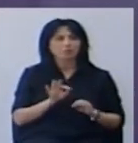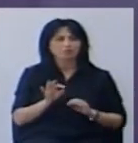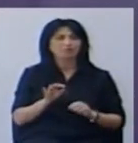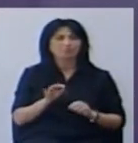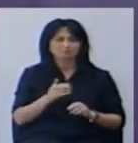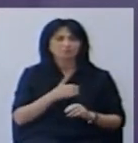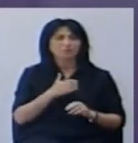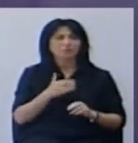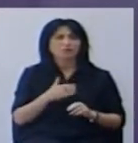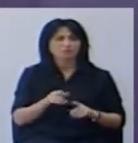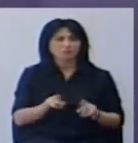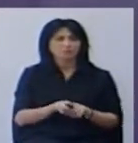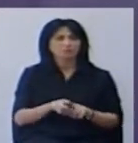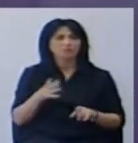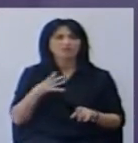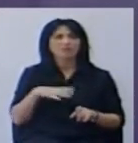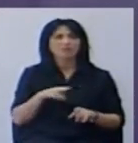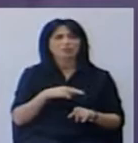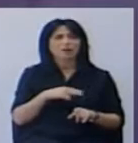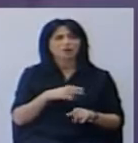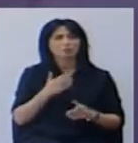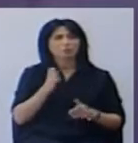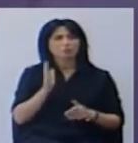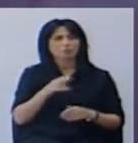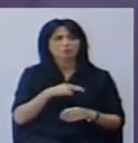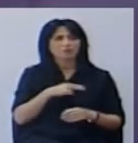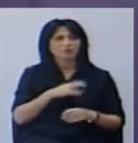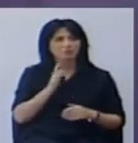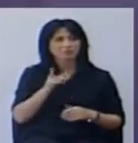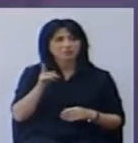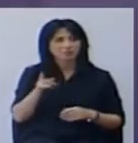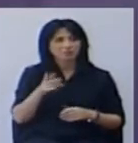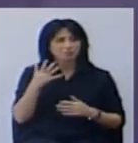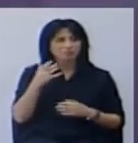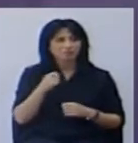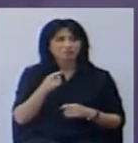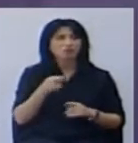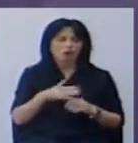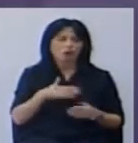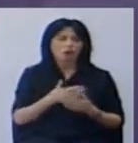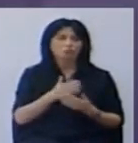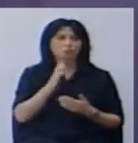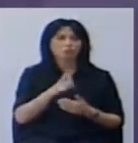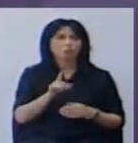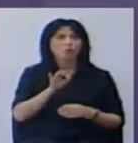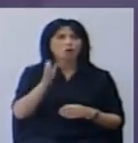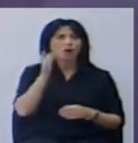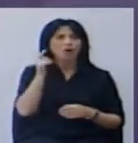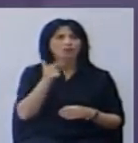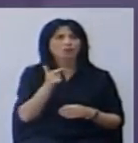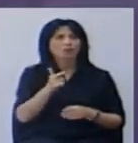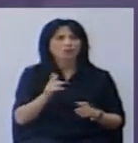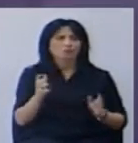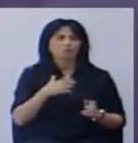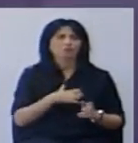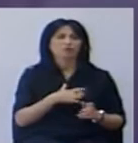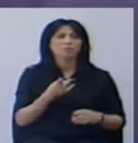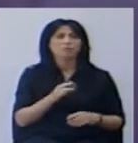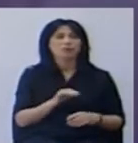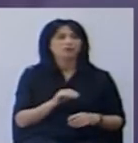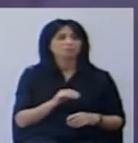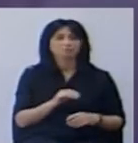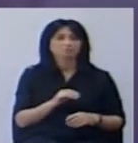რაც შემოვა საქართველოს პარლამენტში, თუ ვიქნები პარლამენტის დეპუტატი, მხარს დაუჭერ, აქტიურად ვიქნები ჩართული და ვითანამშრომლობ და მივესალმები. მაგრამ